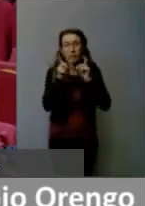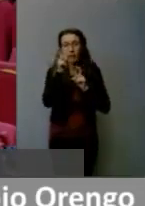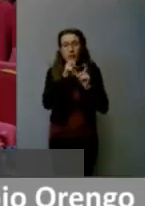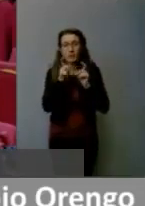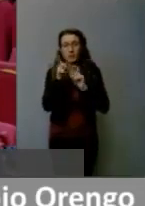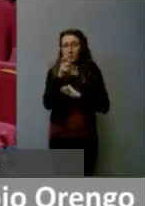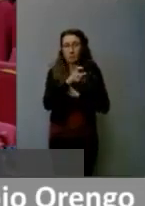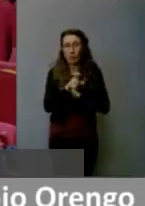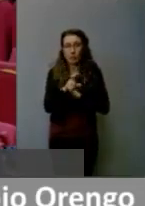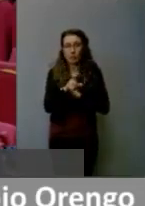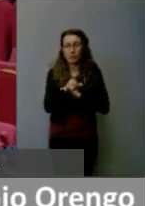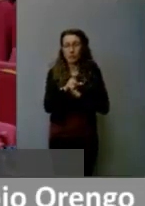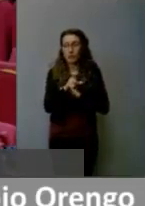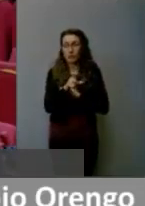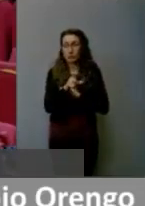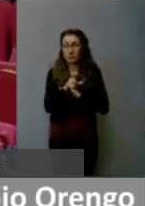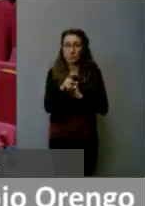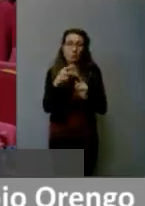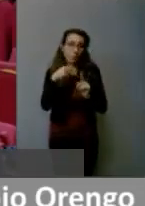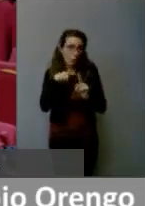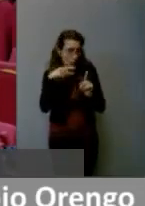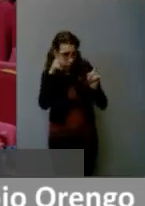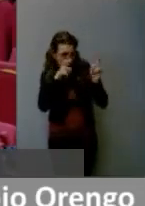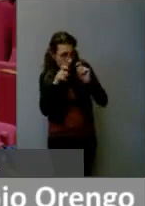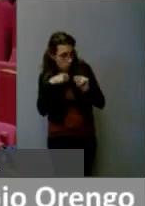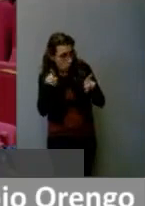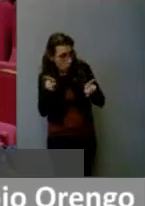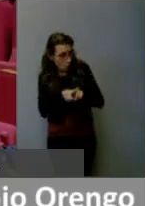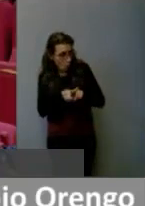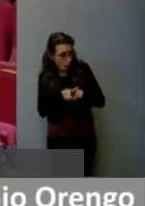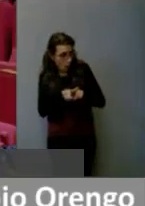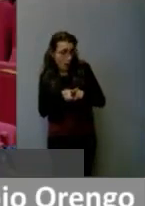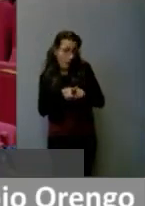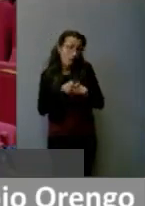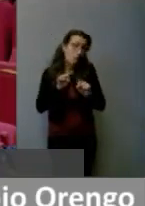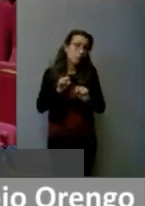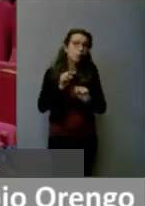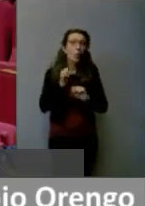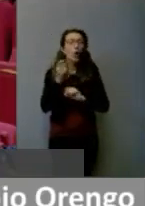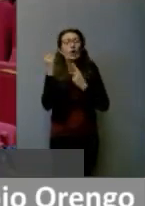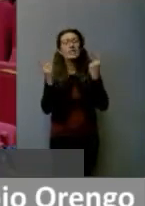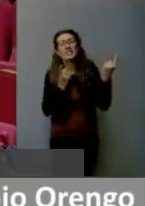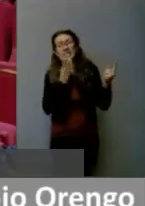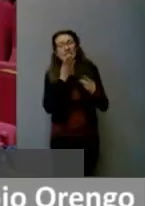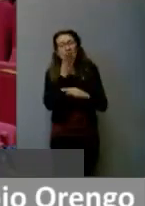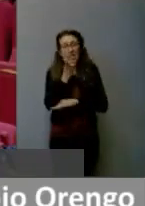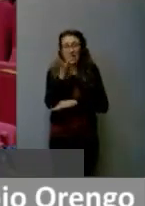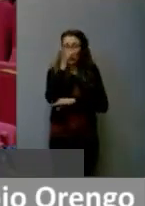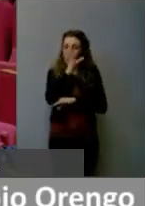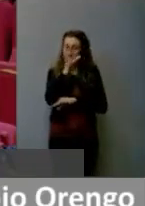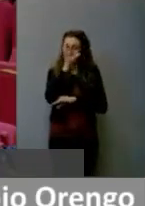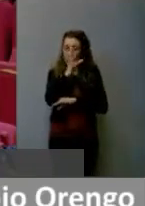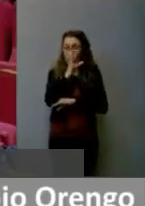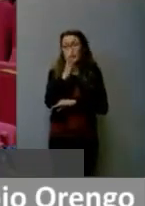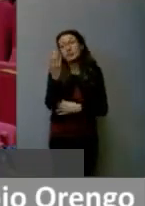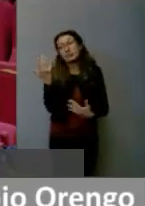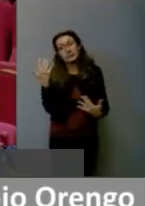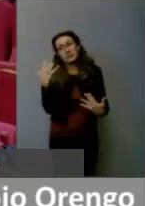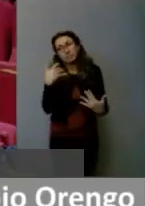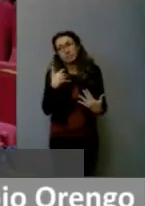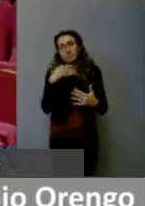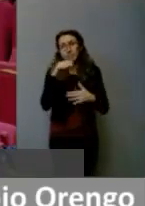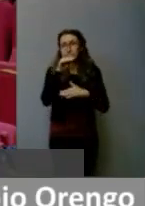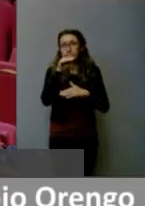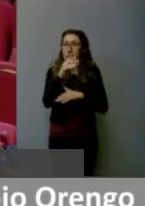questi cittadini e mia di poterla appunto verificare. E allora con questa interpellanza mi sembrava doveroso e giusto avere